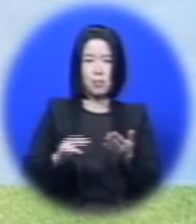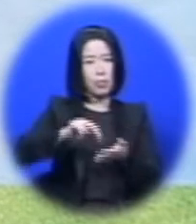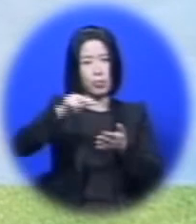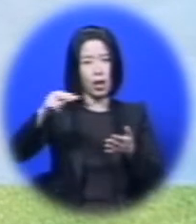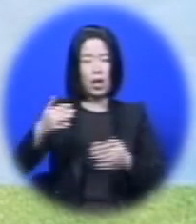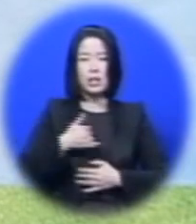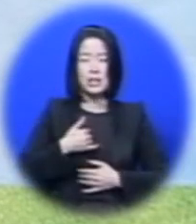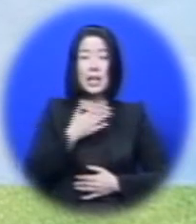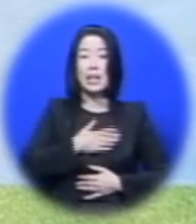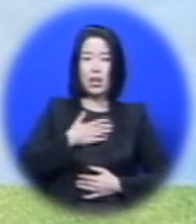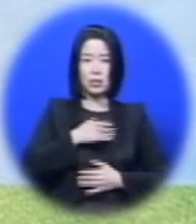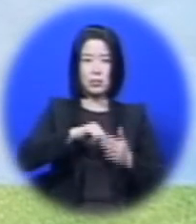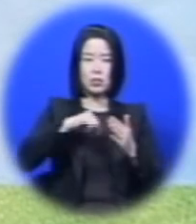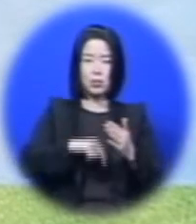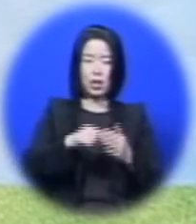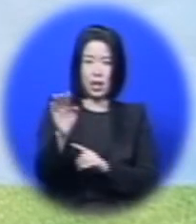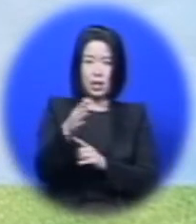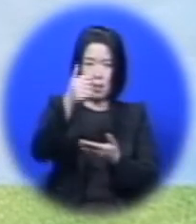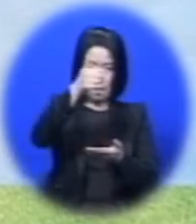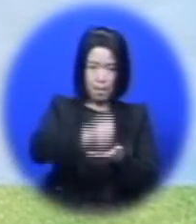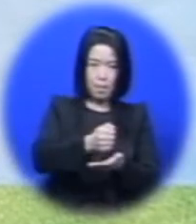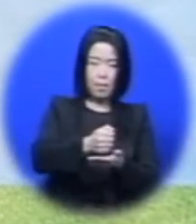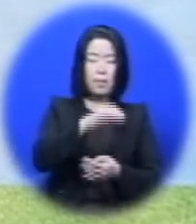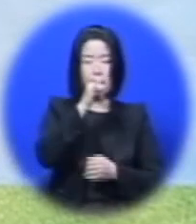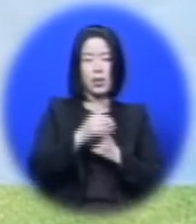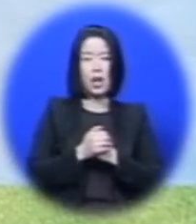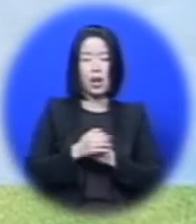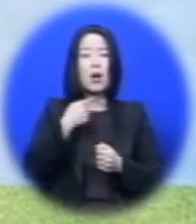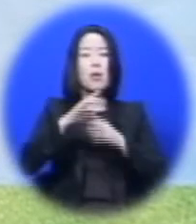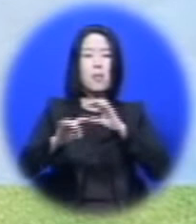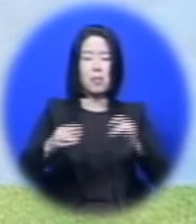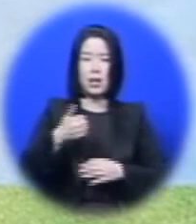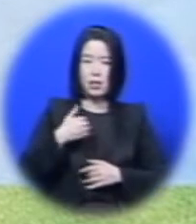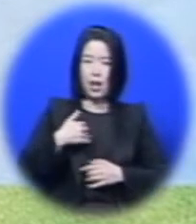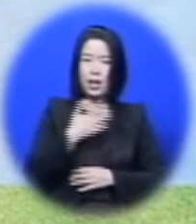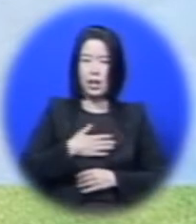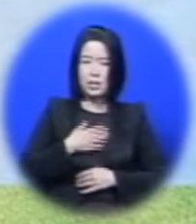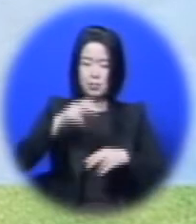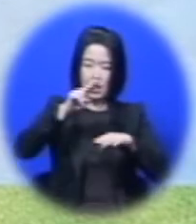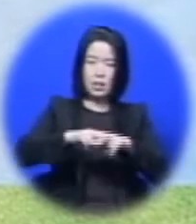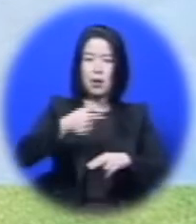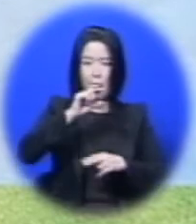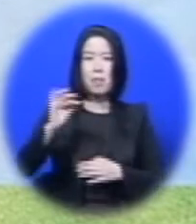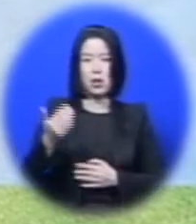방황하던 제 가슴에 깃발을 꽂아주셨어요. 목마른 내 가슴에 샘물이 되었습니다.